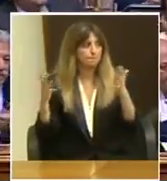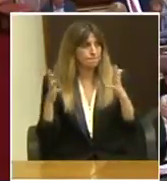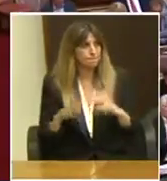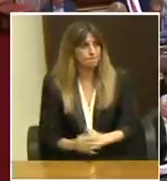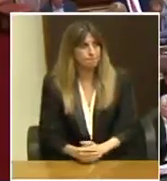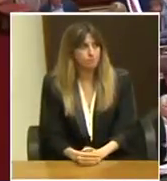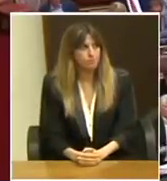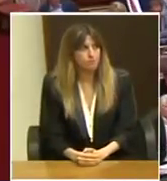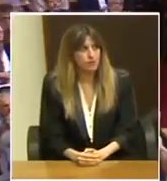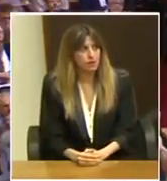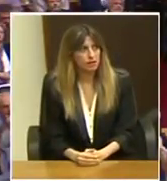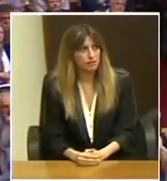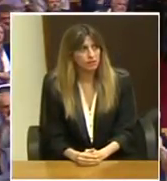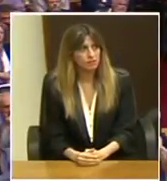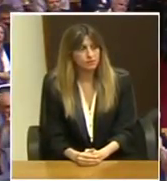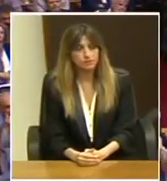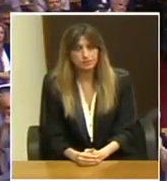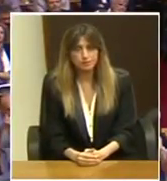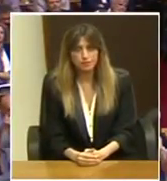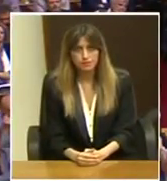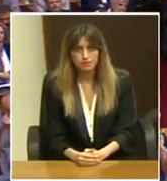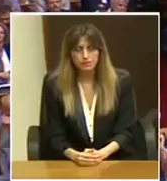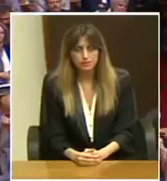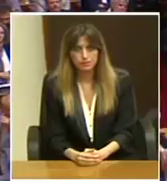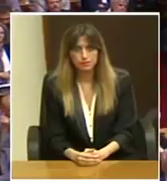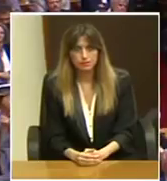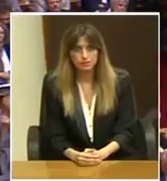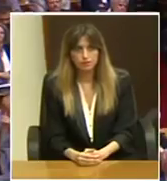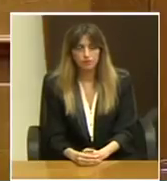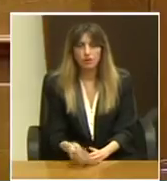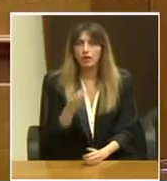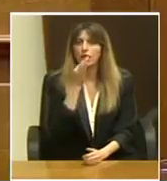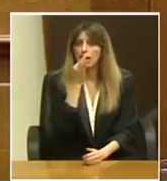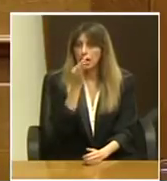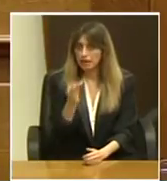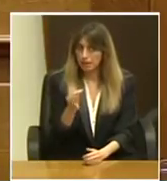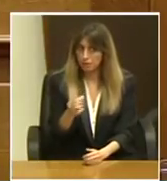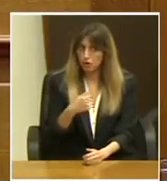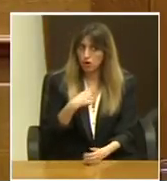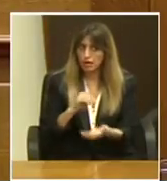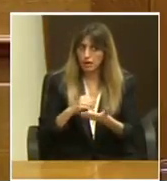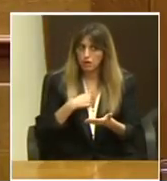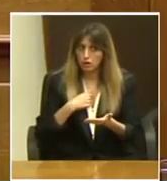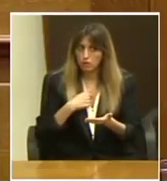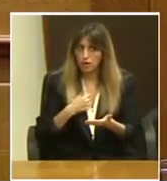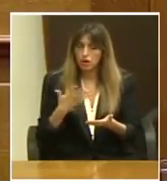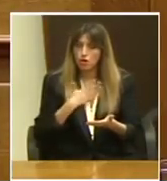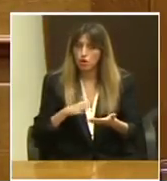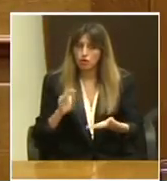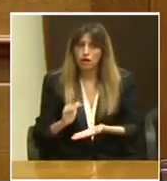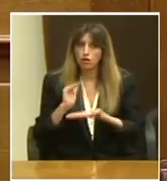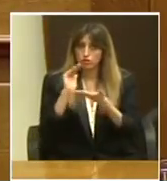Να πω εδώ και να το καταθέσω στο Προεδρείο, να τα δώσω όλα μαζί. Έχω πάρει άδεια από το Ανώτατο Υπηρεσιακό